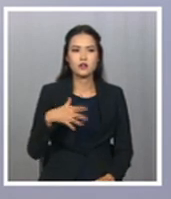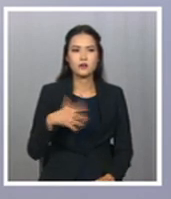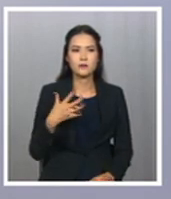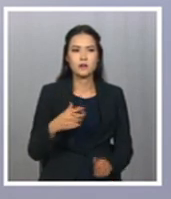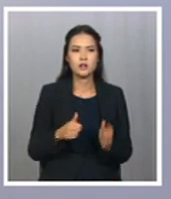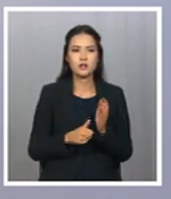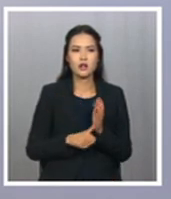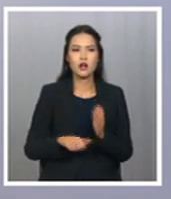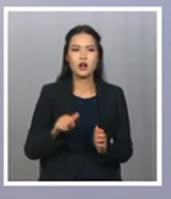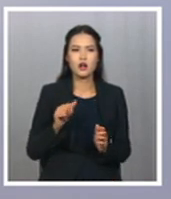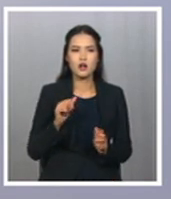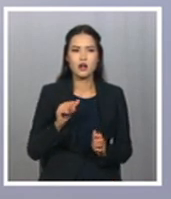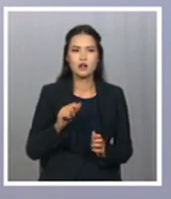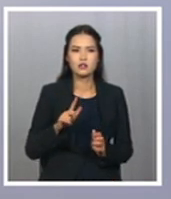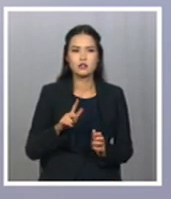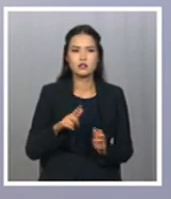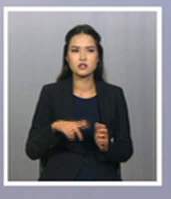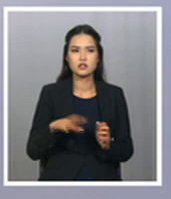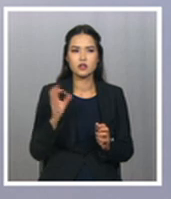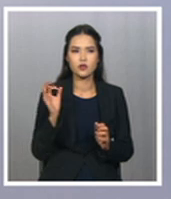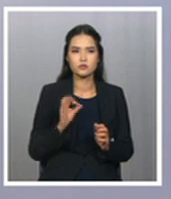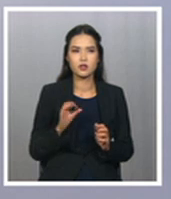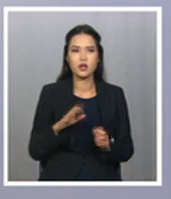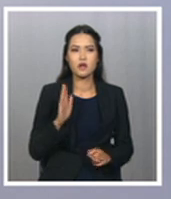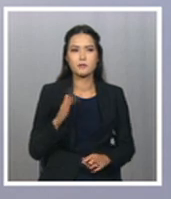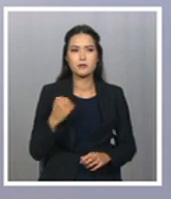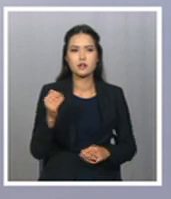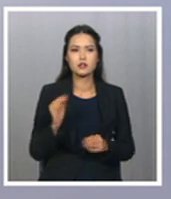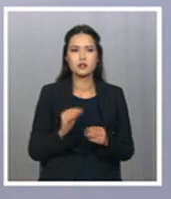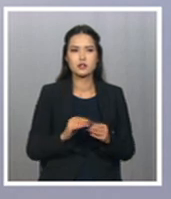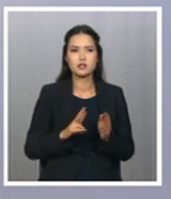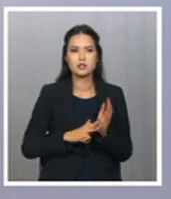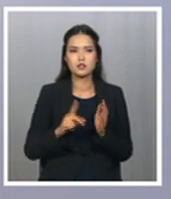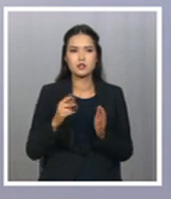55,67 градус. Дәл сол секілді Б бұрышының жуық мәні